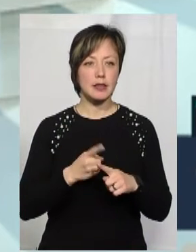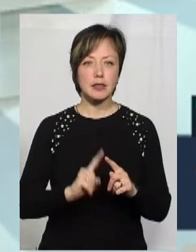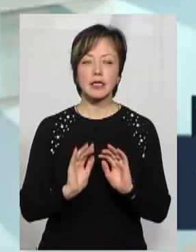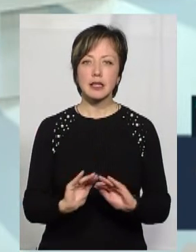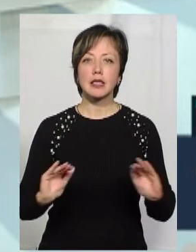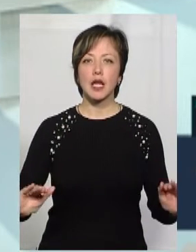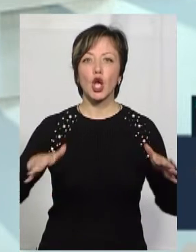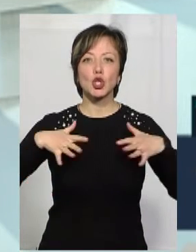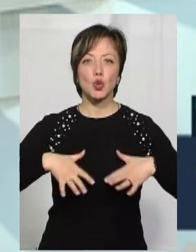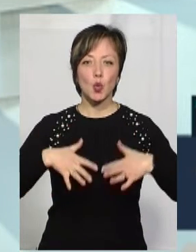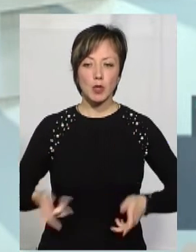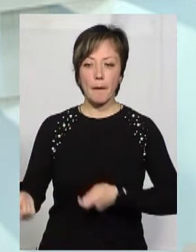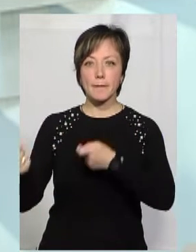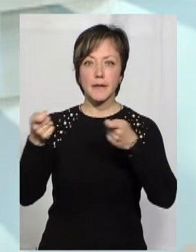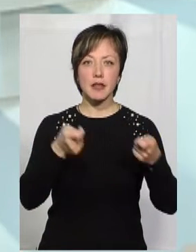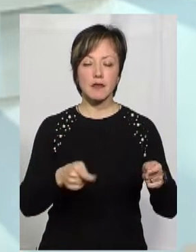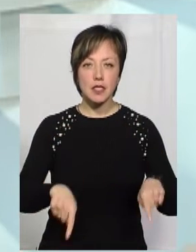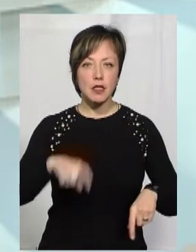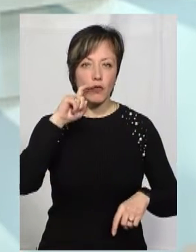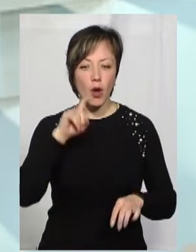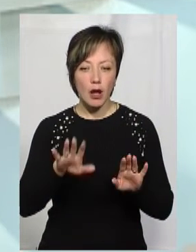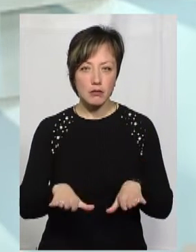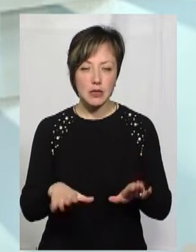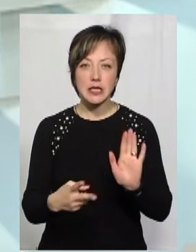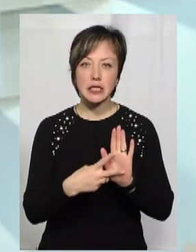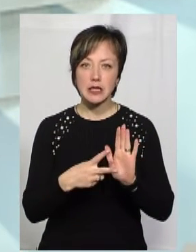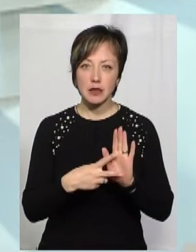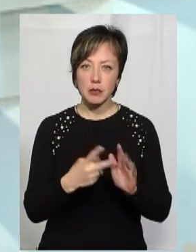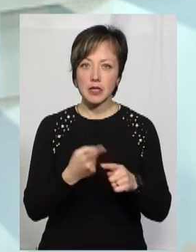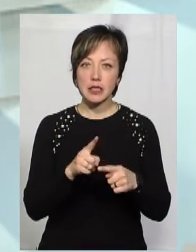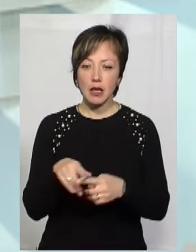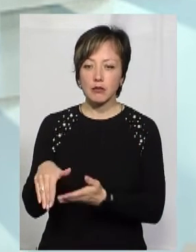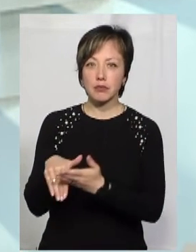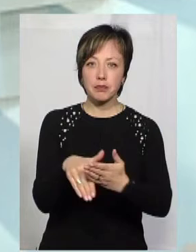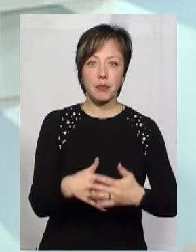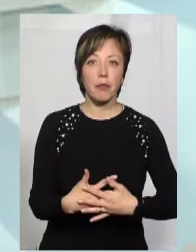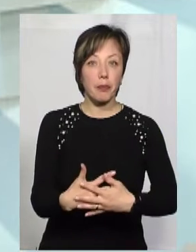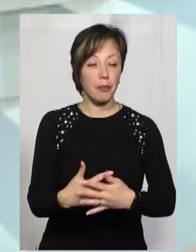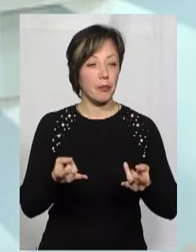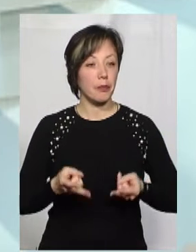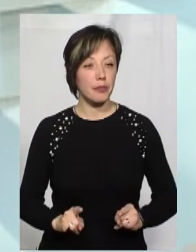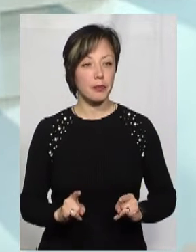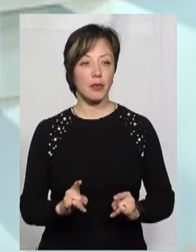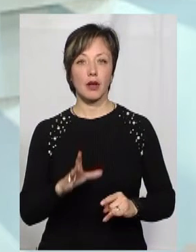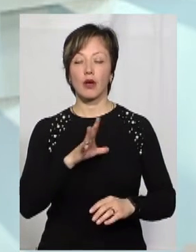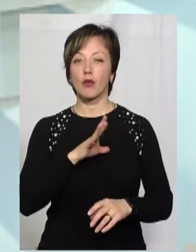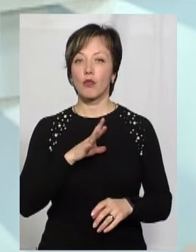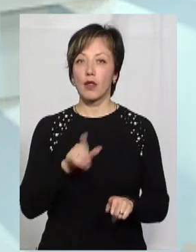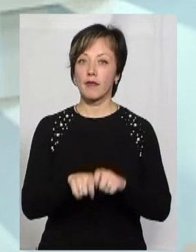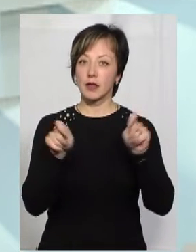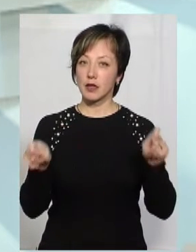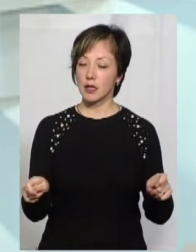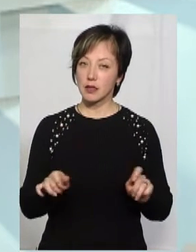з Грузії привезли сюди, в Україну, вони тут в нас були, семеро з них сурогатні. Були порушені